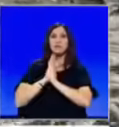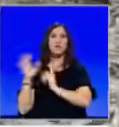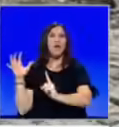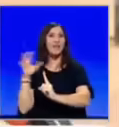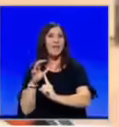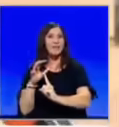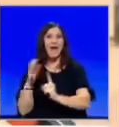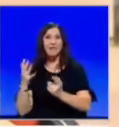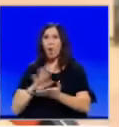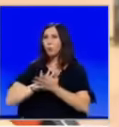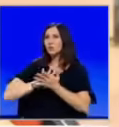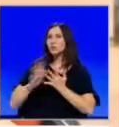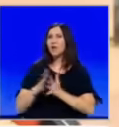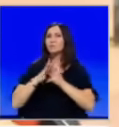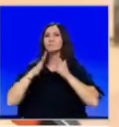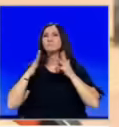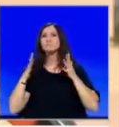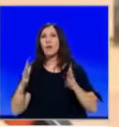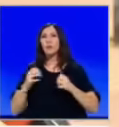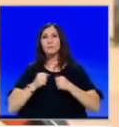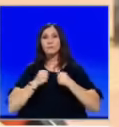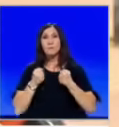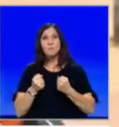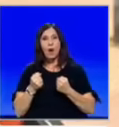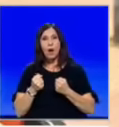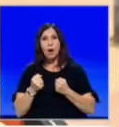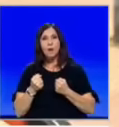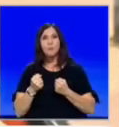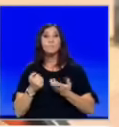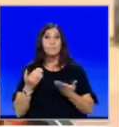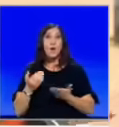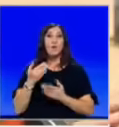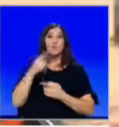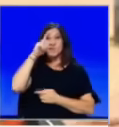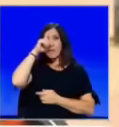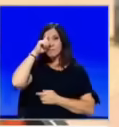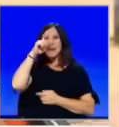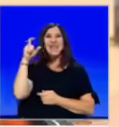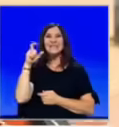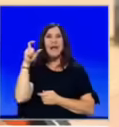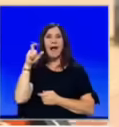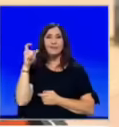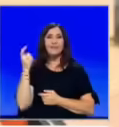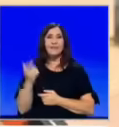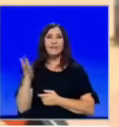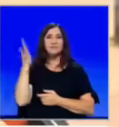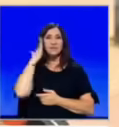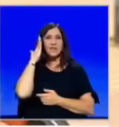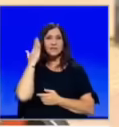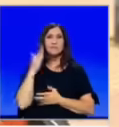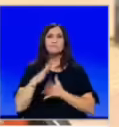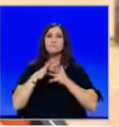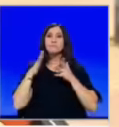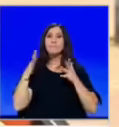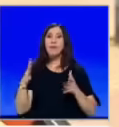тентати, отмъщение. Най-голямата заплаха има в Германия и в скандинавските държави и